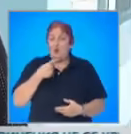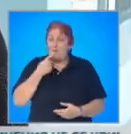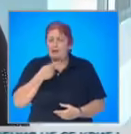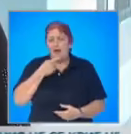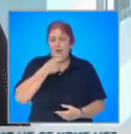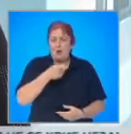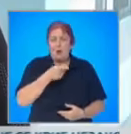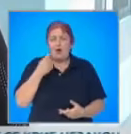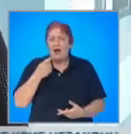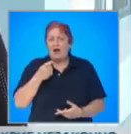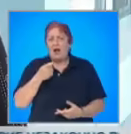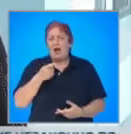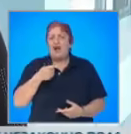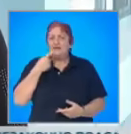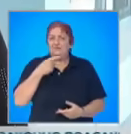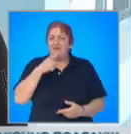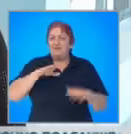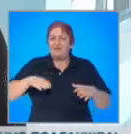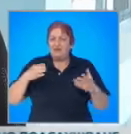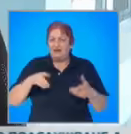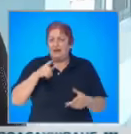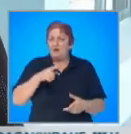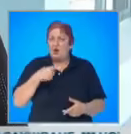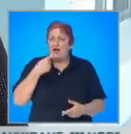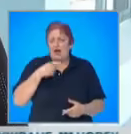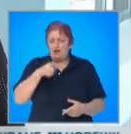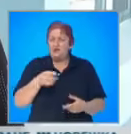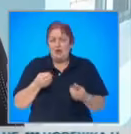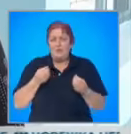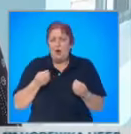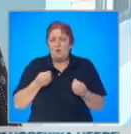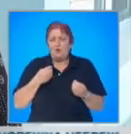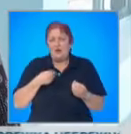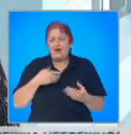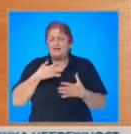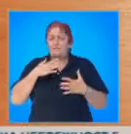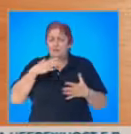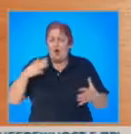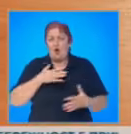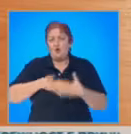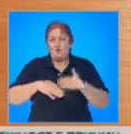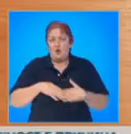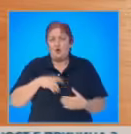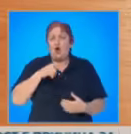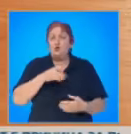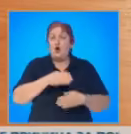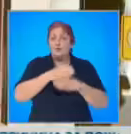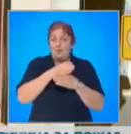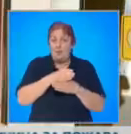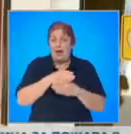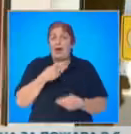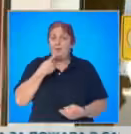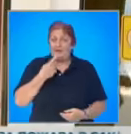да, как е викам детската градина. Той каза на нас, че е хубаво. И аз съм много съм доволна. Той фана мене.